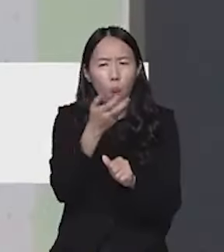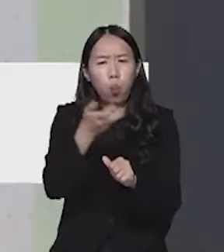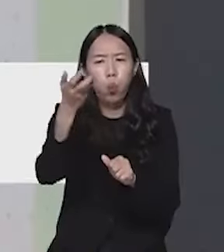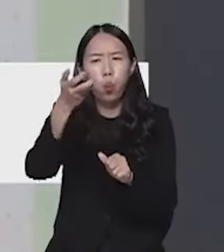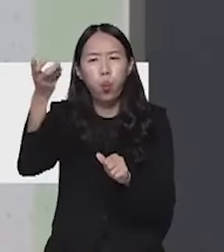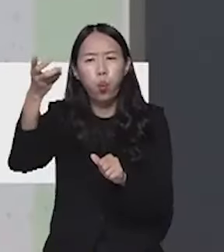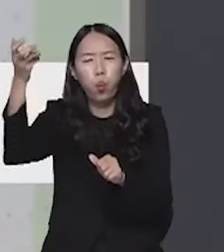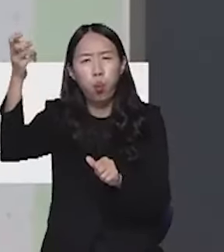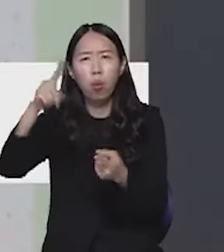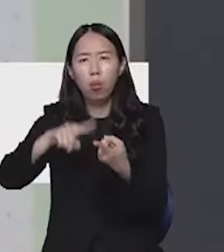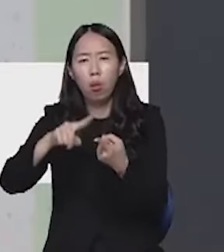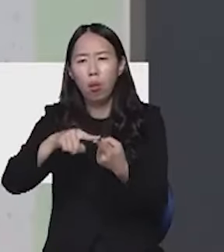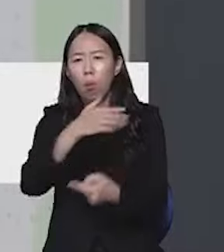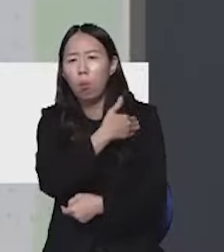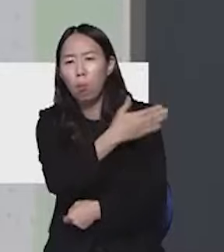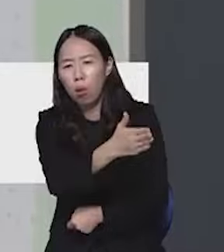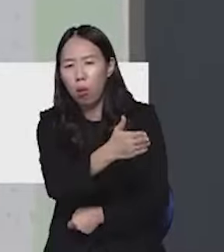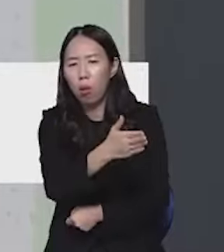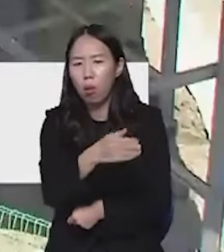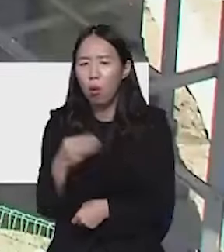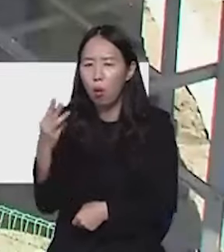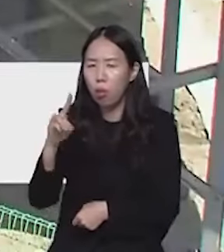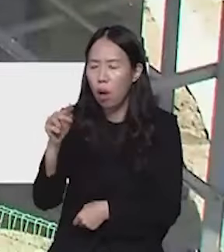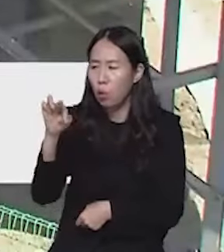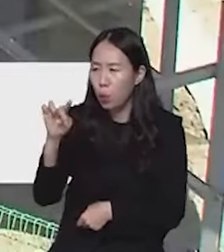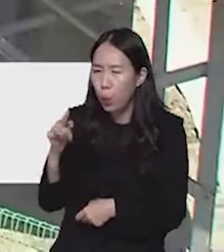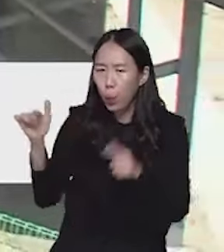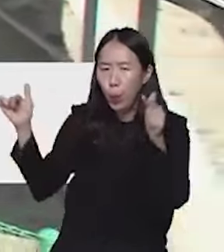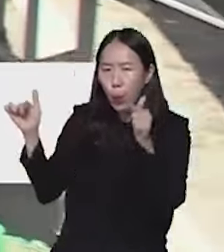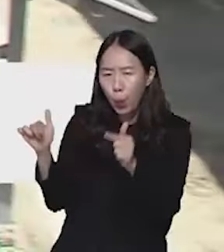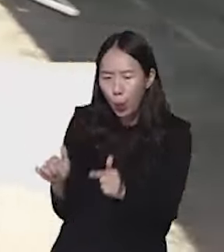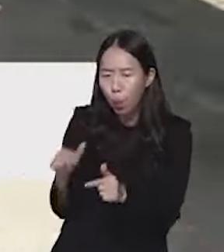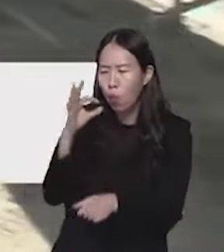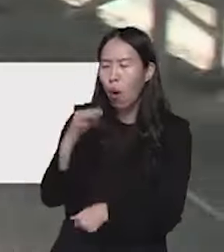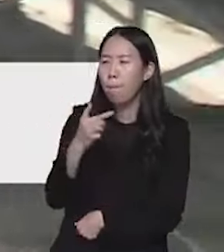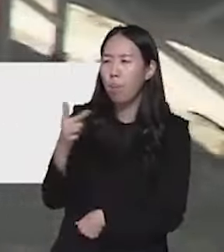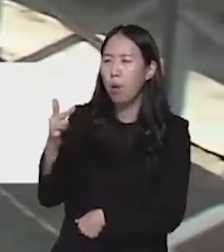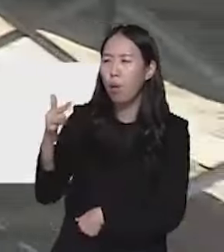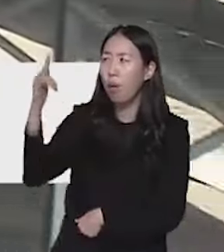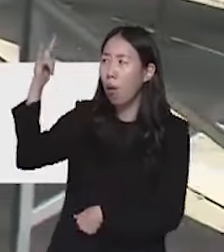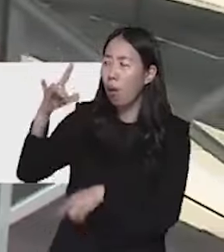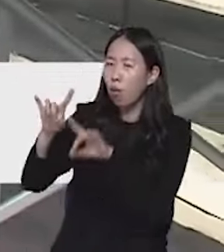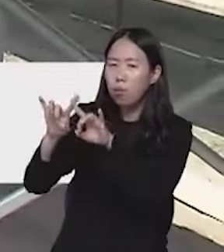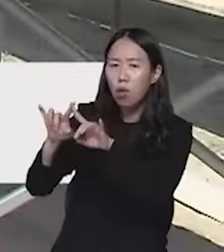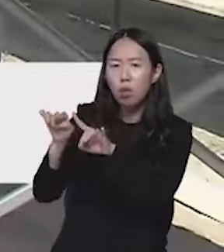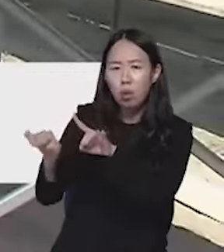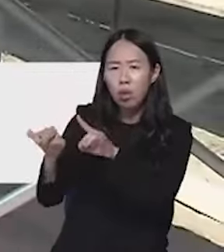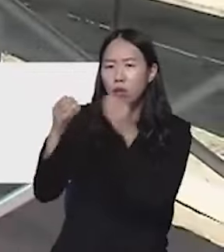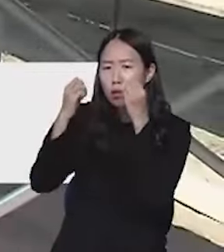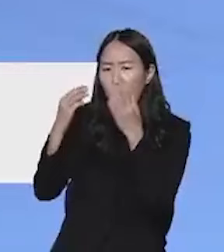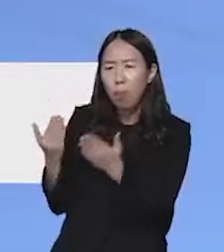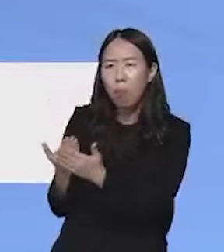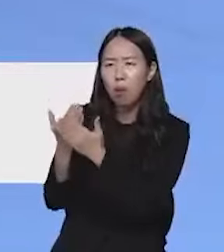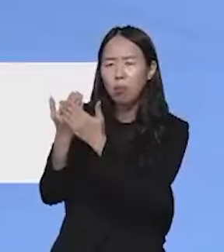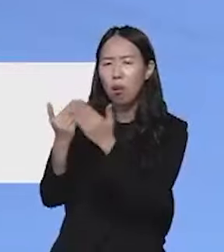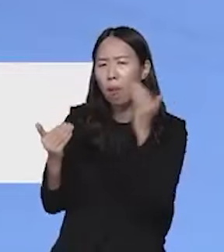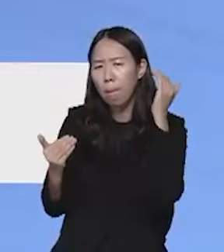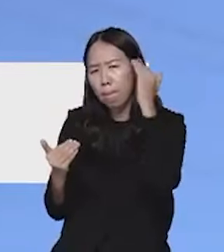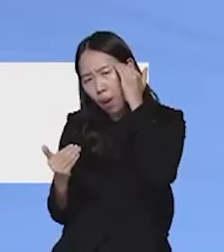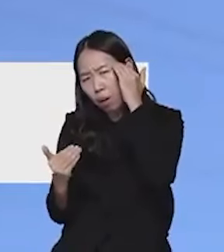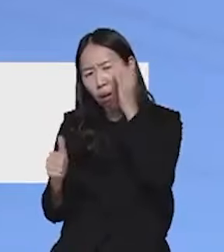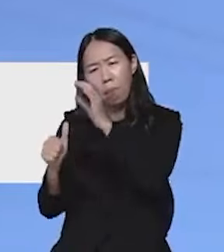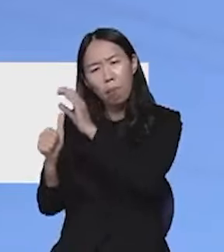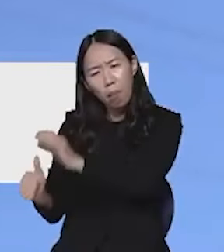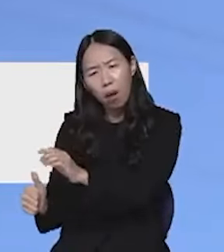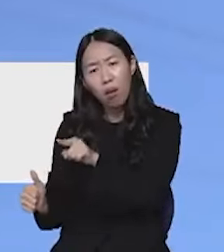채로 유지하기 위해서 오히려 탄소 감축 효과가 큰 재생에너지 신규 발전을 가로막겠다고 한 이